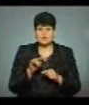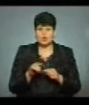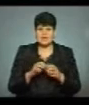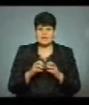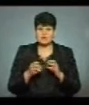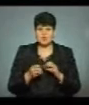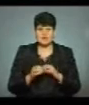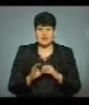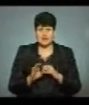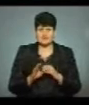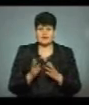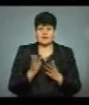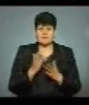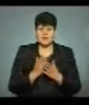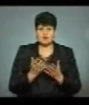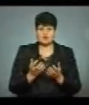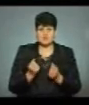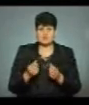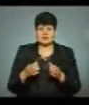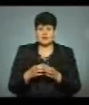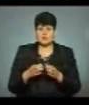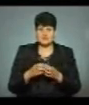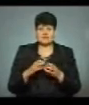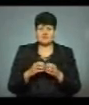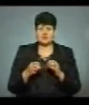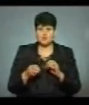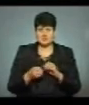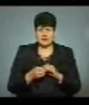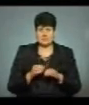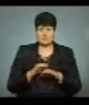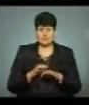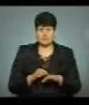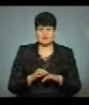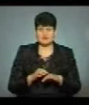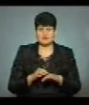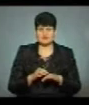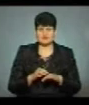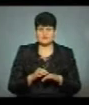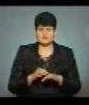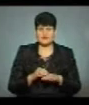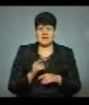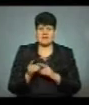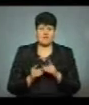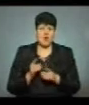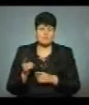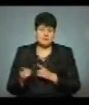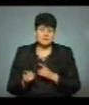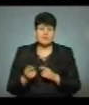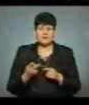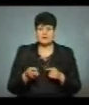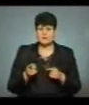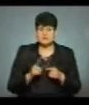результат, який має отримати громада у результаті проведення адміністративно-територіальної реформи. Тому що основна